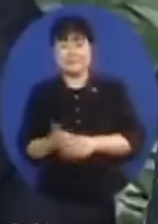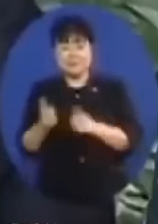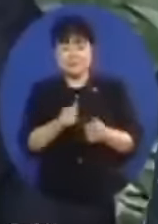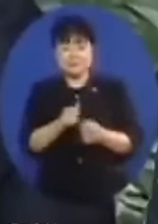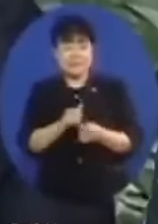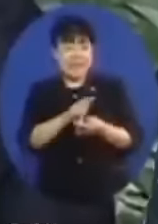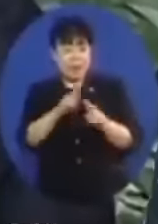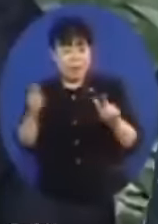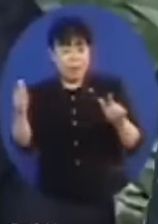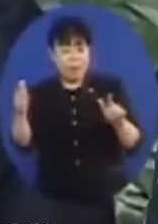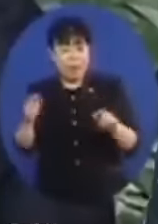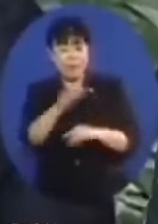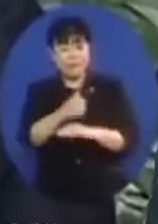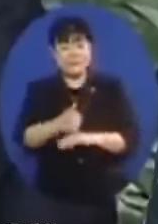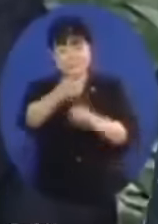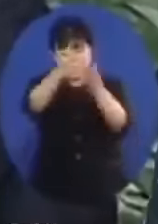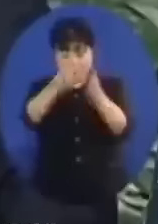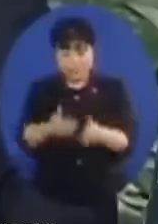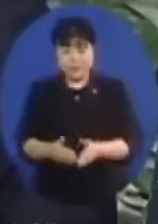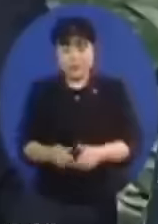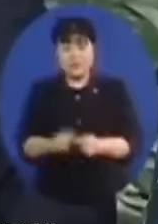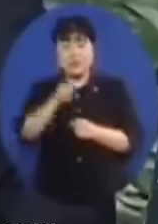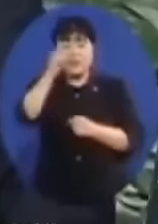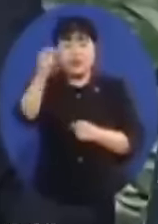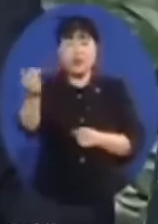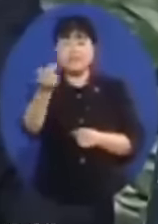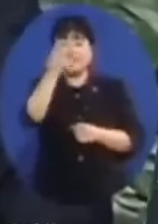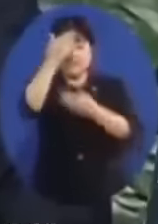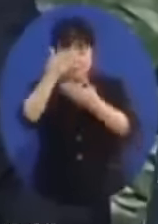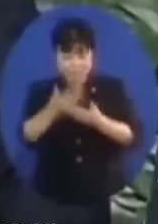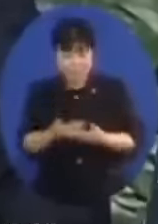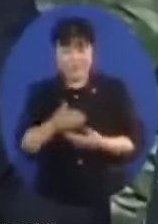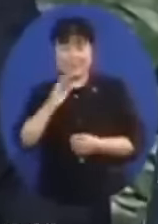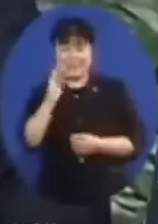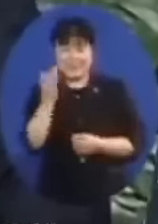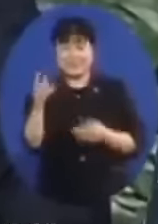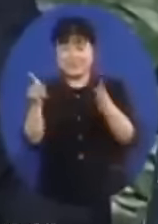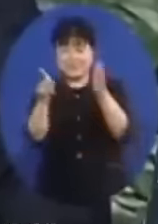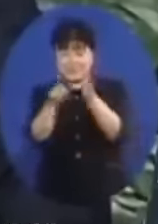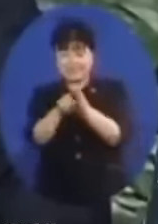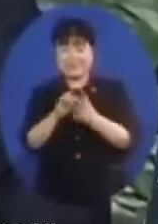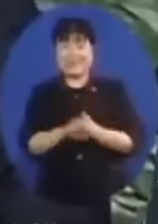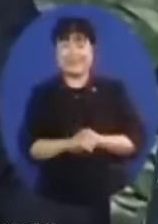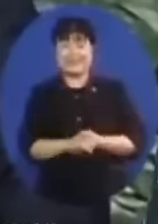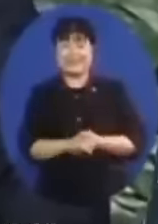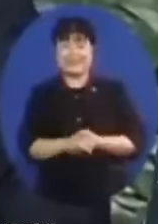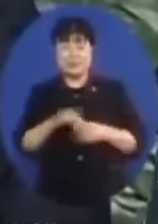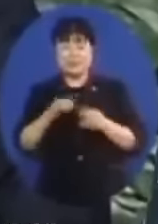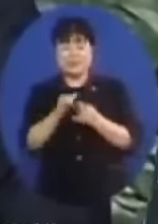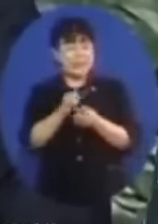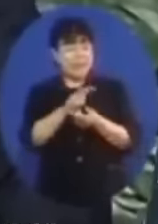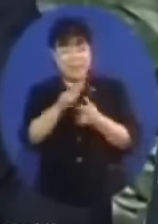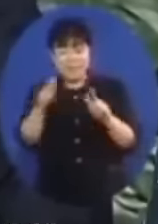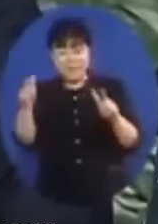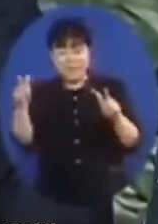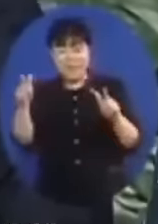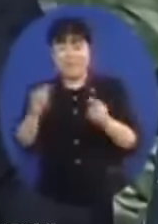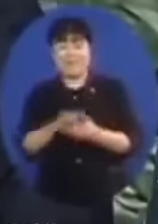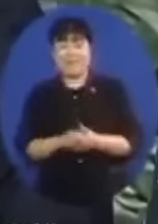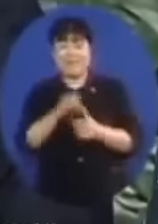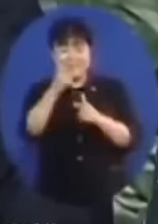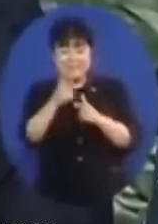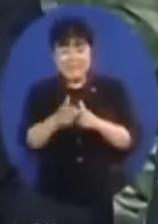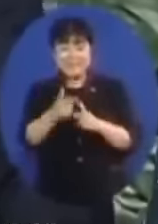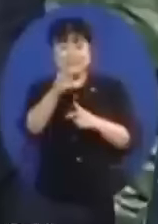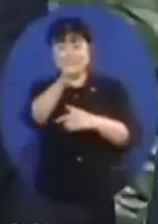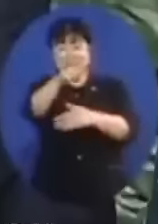자가 아니라 그리스도를 통해서 영원한 생명을 얻은 자인 것입니다. 보통 사람이 아닙니다. 예수